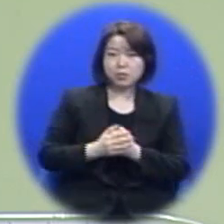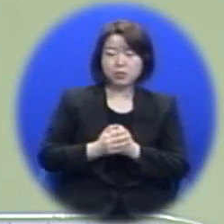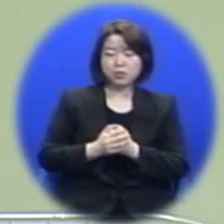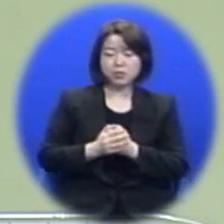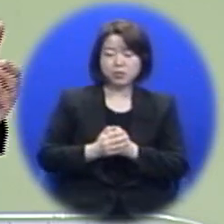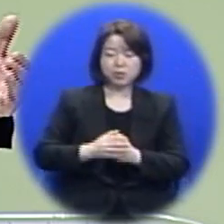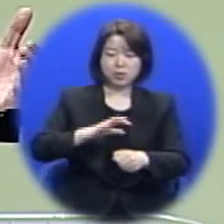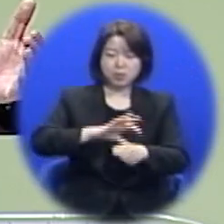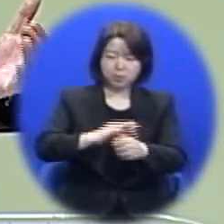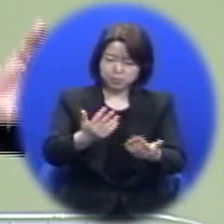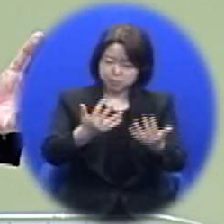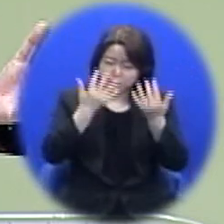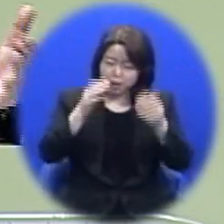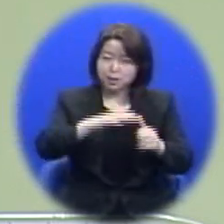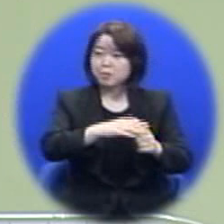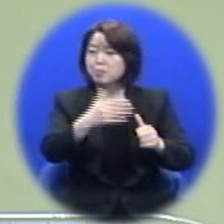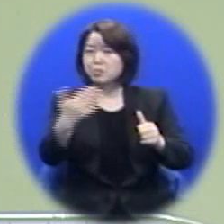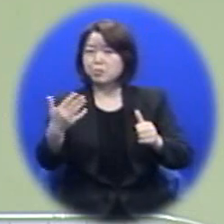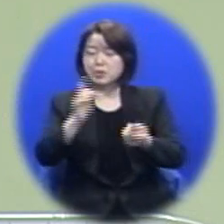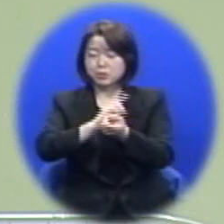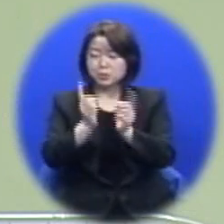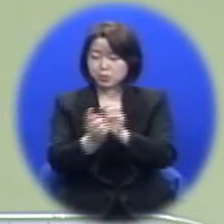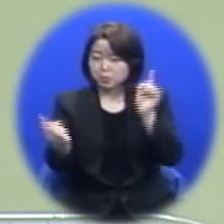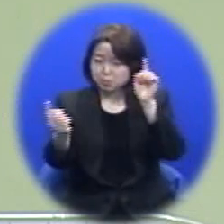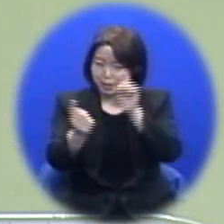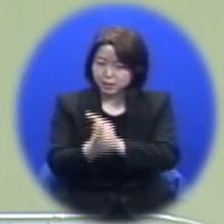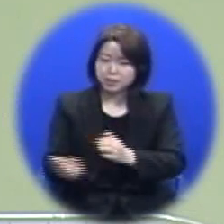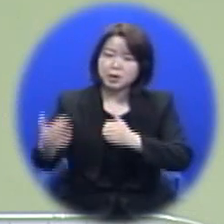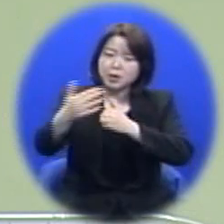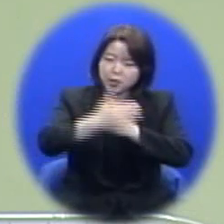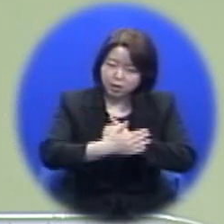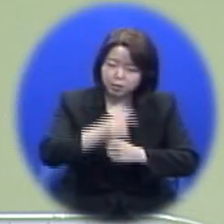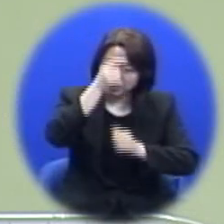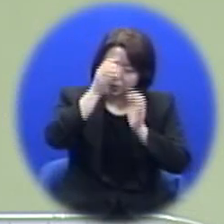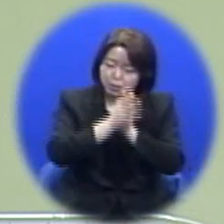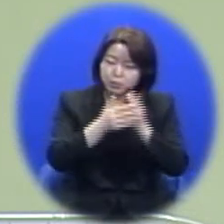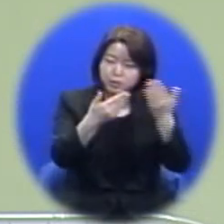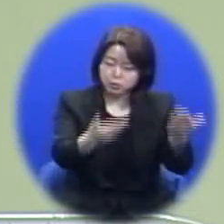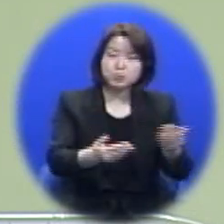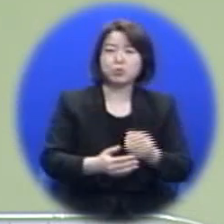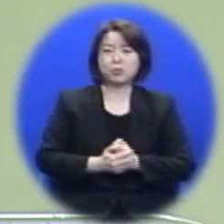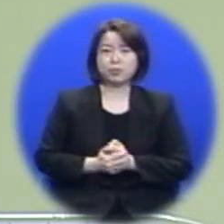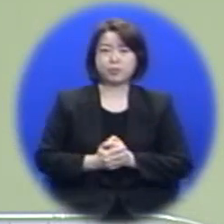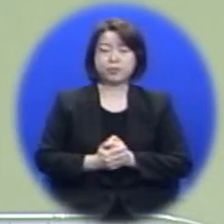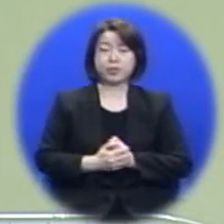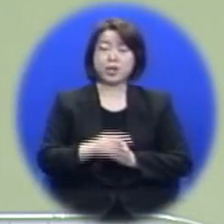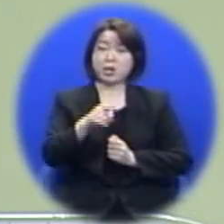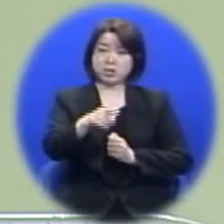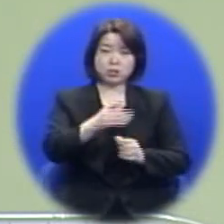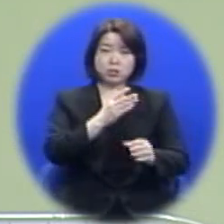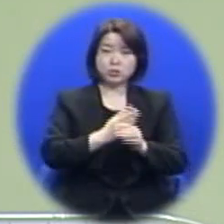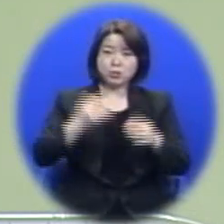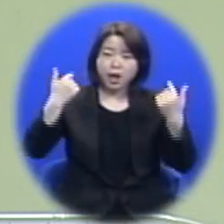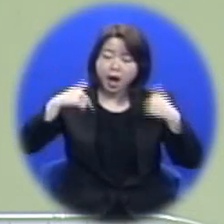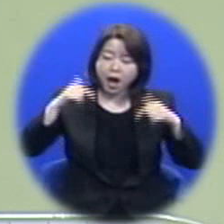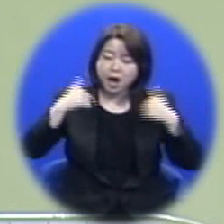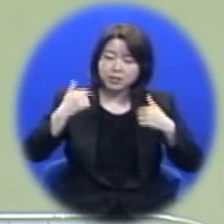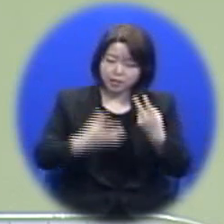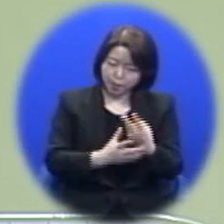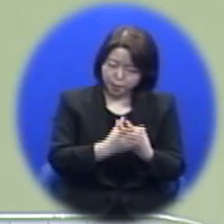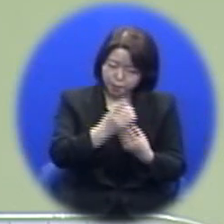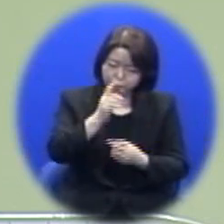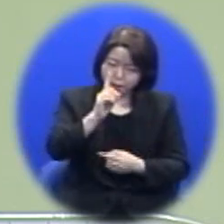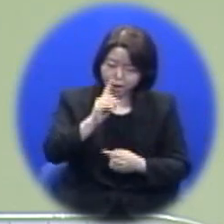풀려나 오면 또 서로를 만나서 부등켜 안고 껴안고 기도해주고 그러면서 그들은 널 하나로 지냈다는